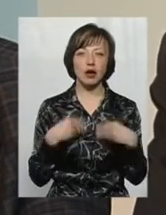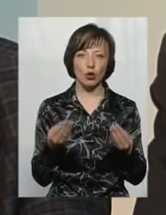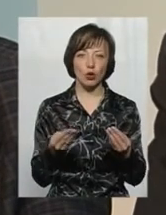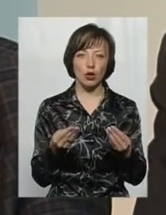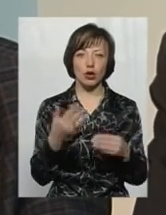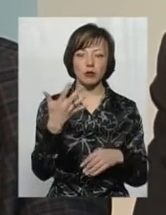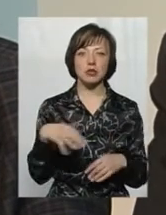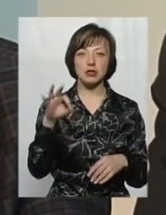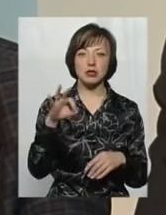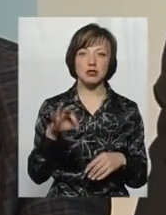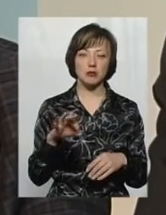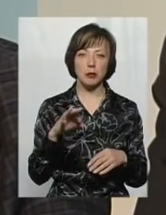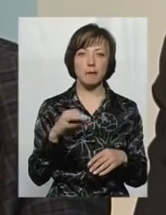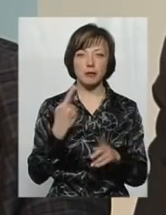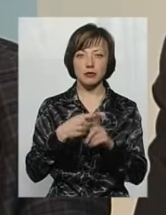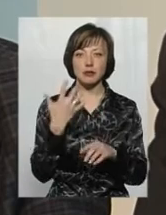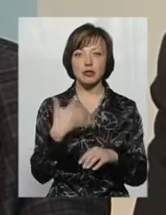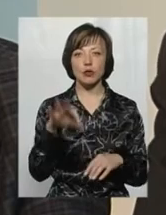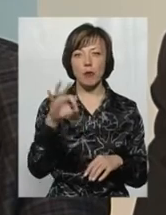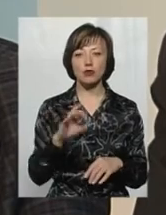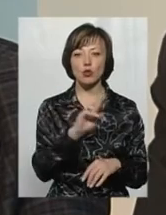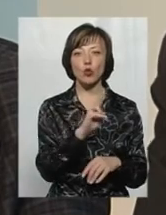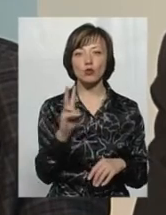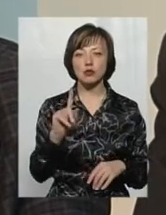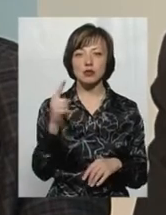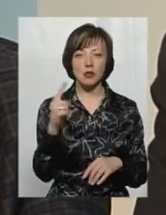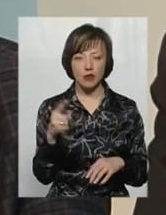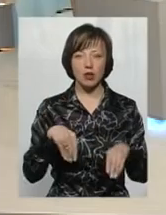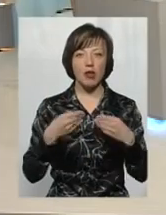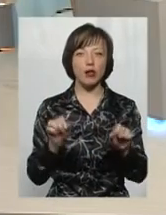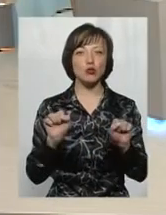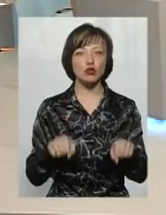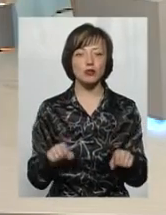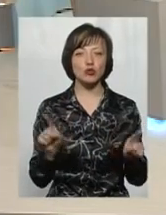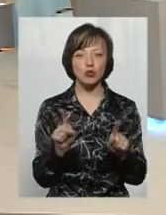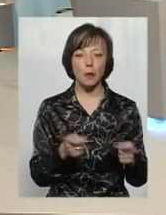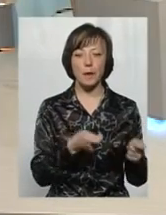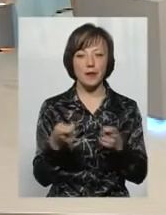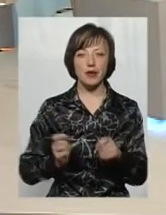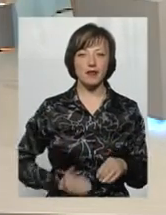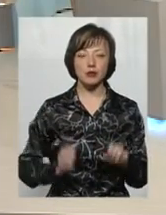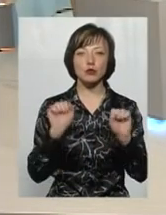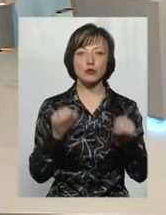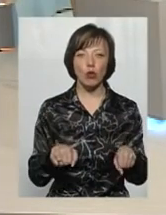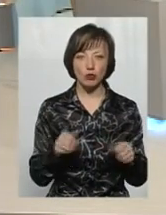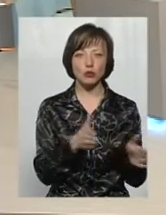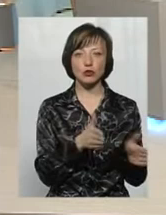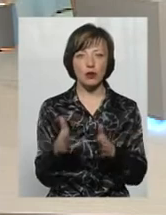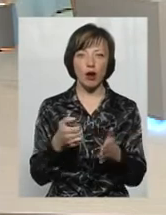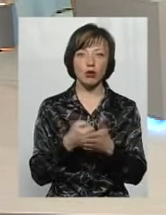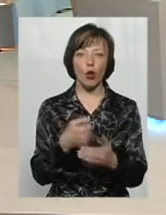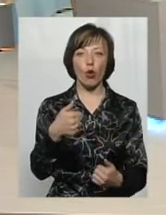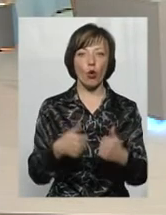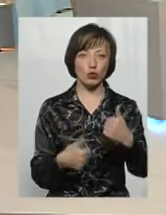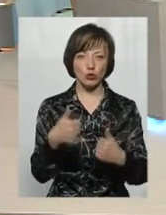Ці 50 копійок, комусь 50 копійок, комусь гривня дали можливість, що перевізники можуть підготуватися до